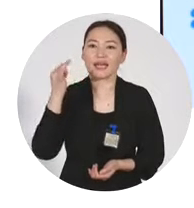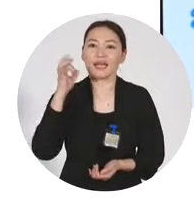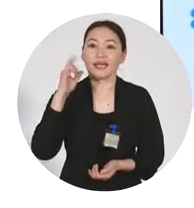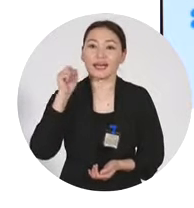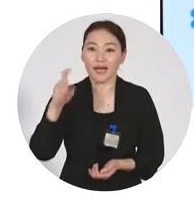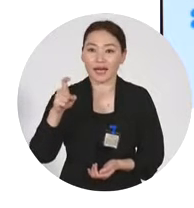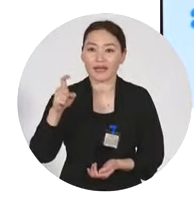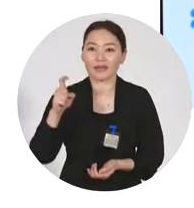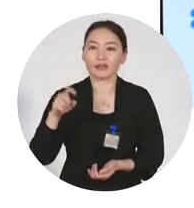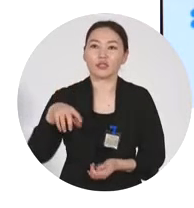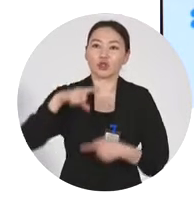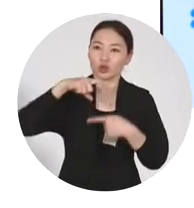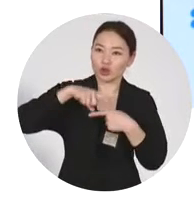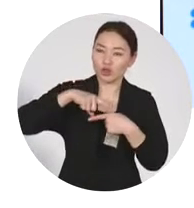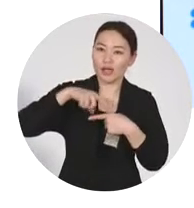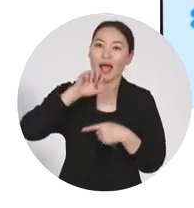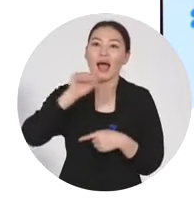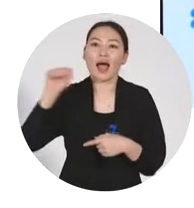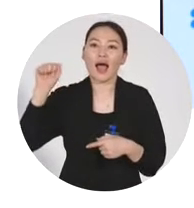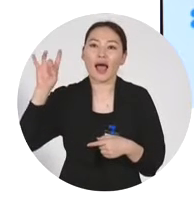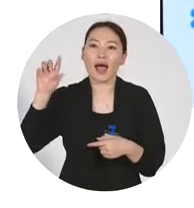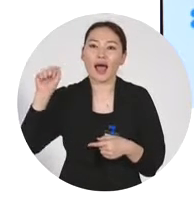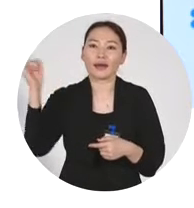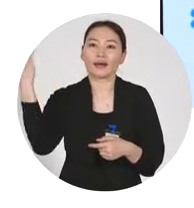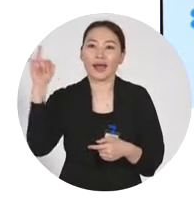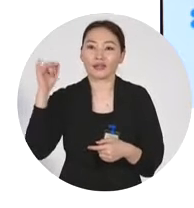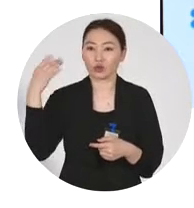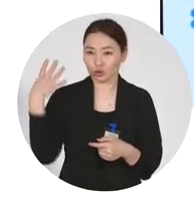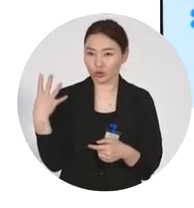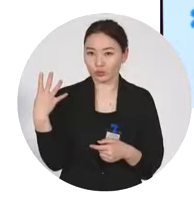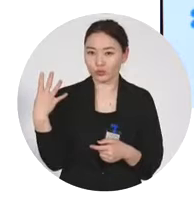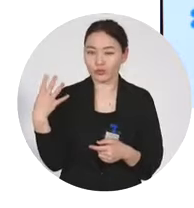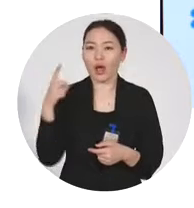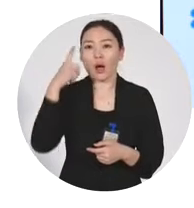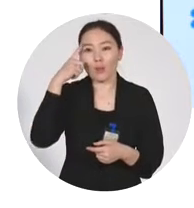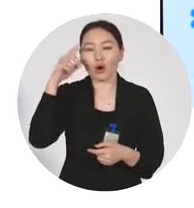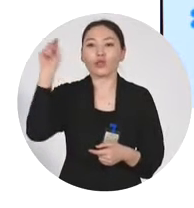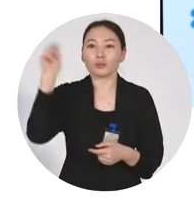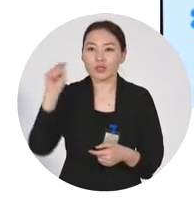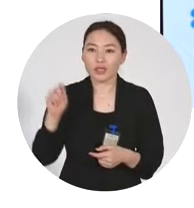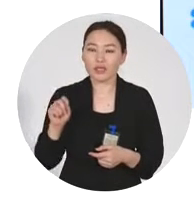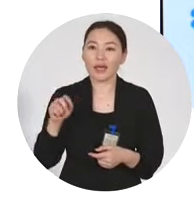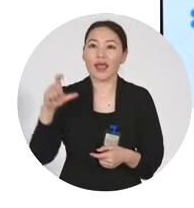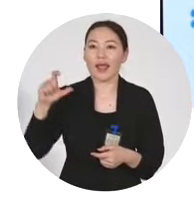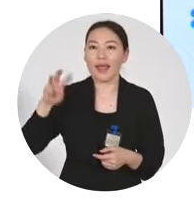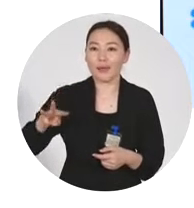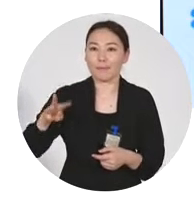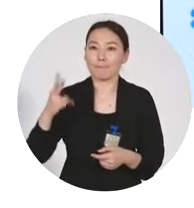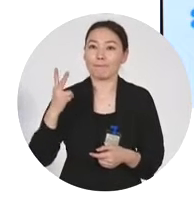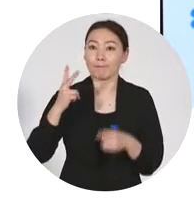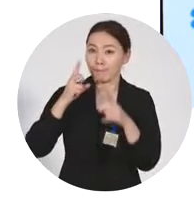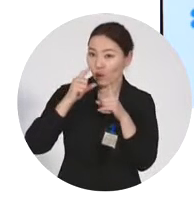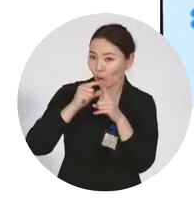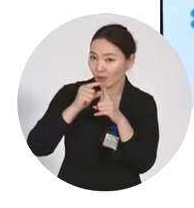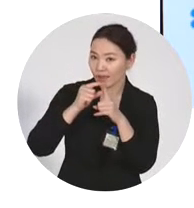арагийн дүр буюу ара, эрэ, орэ, өрэ. За энэ нөхцөлийг монгол бичгээр эр үгэнд гарэ, эм үгэнд